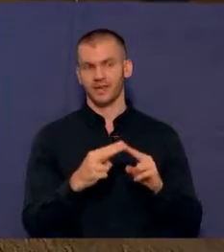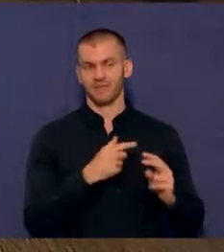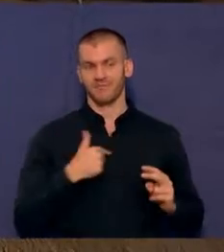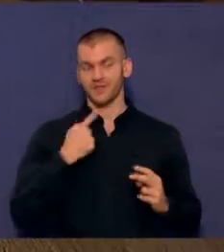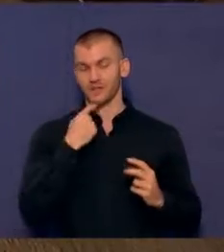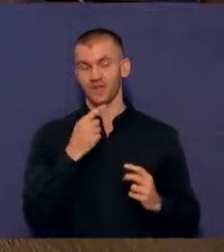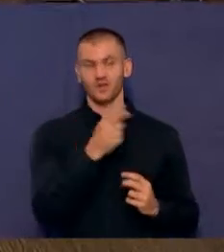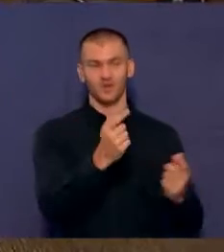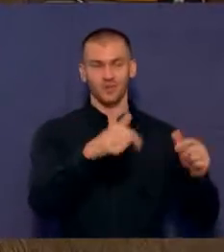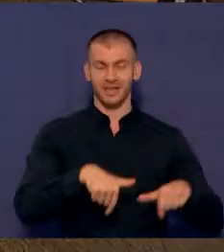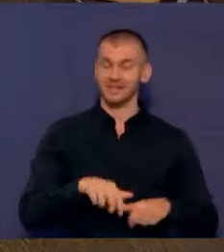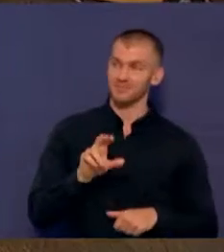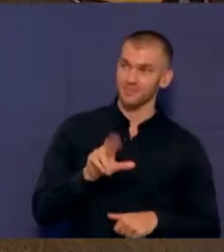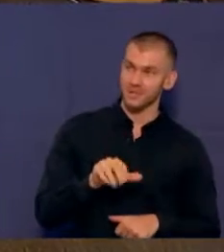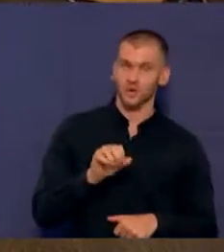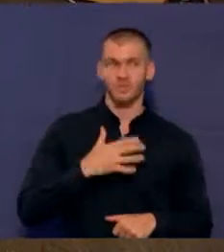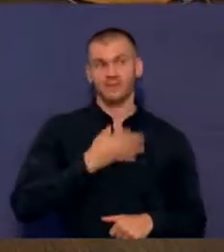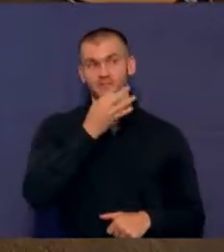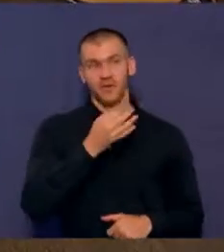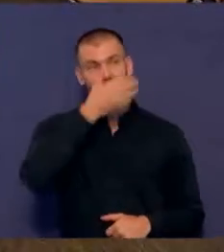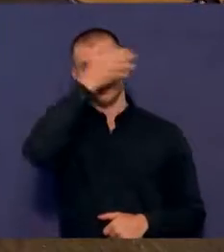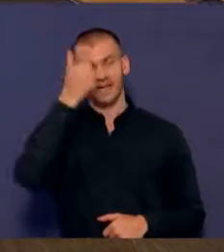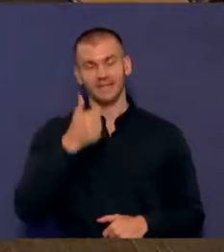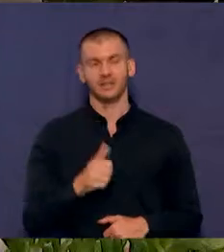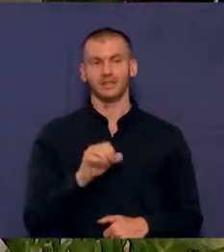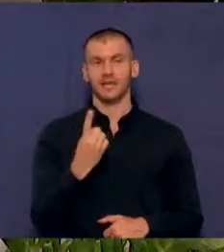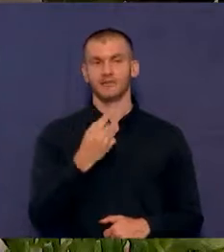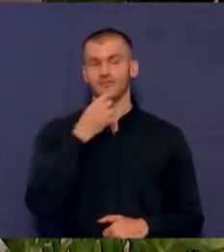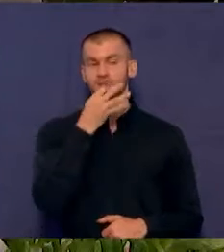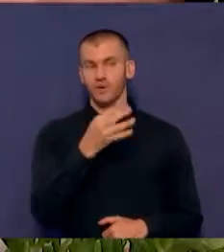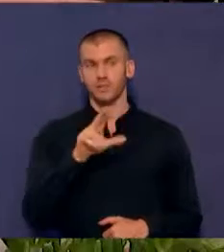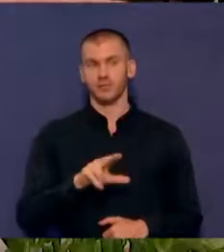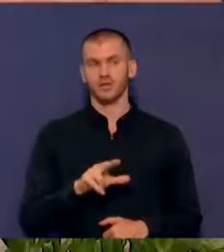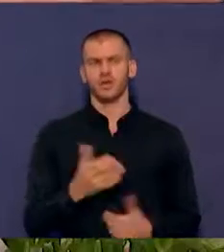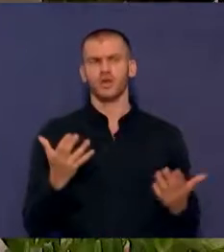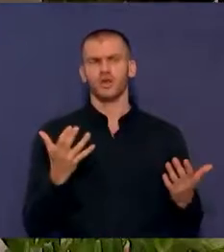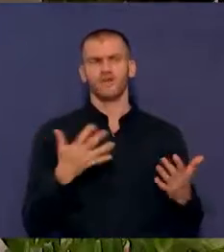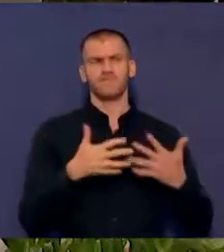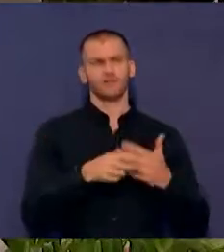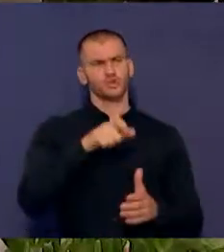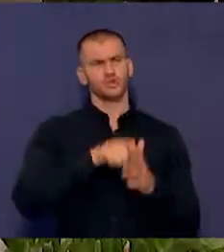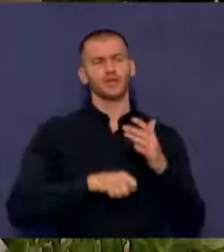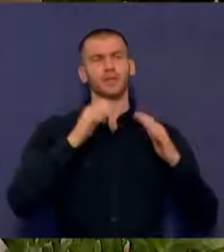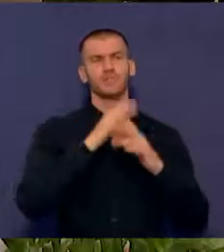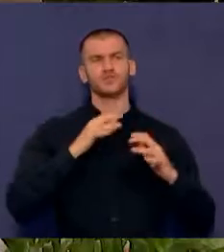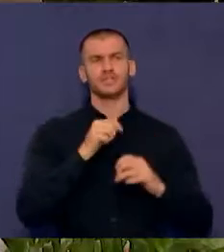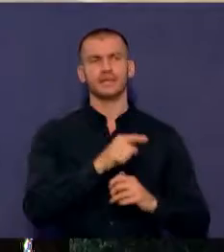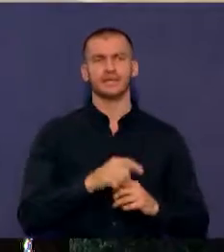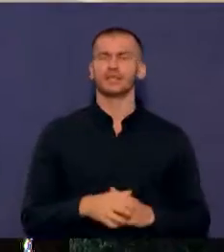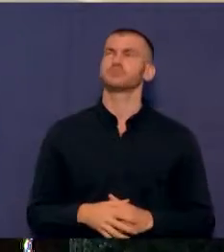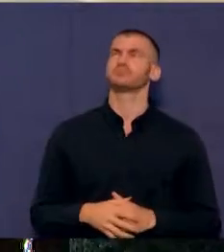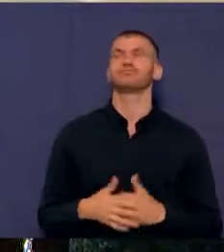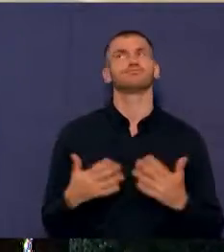vill ställa en fråga. Kan man få göra det? Ah, ja, absolut. Och en fråga som kommit in, det är helt enkelt. Vad fick du att börja med musiken? Alltså